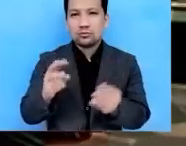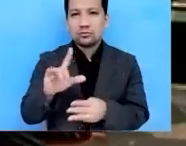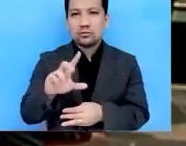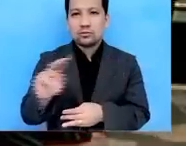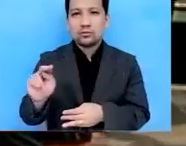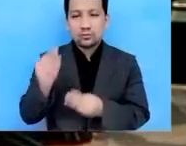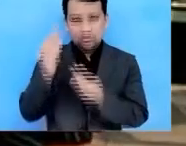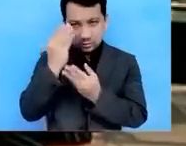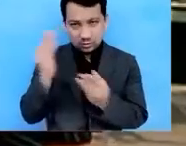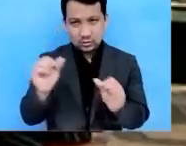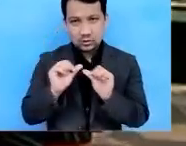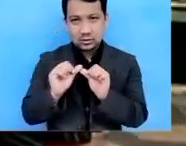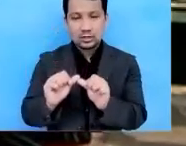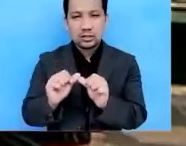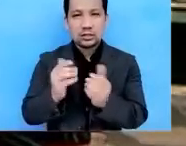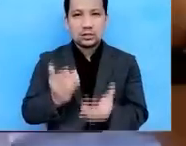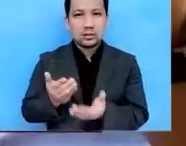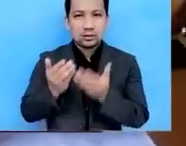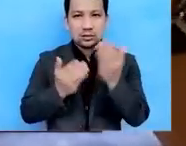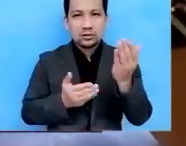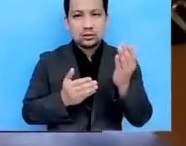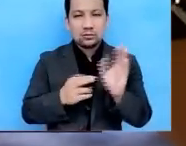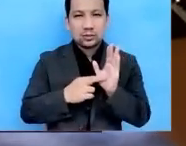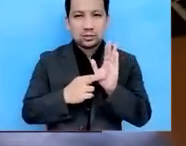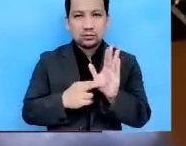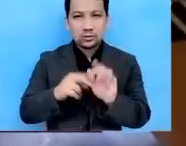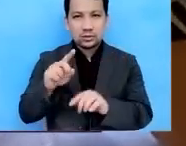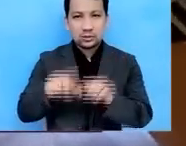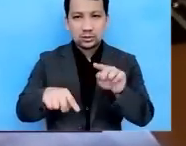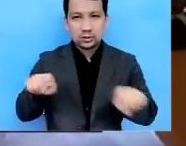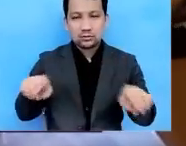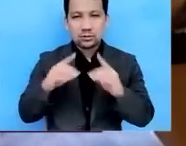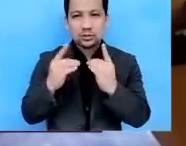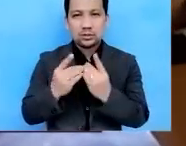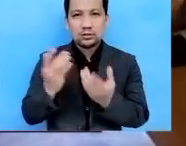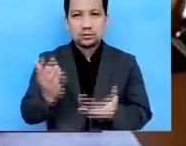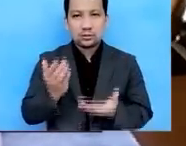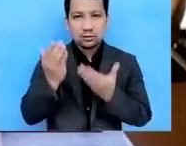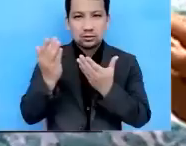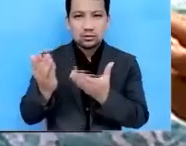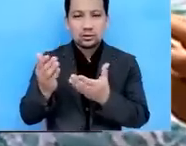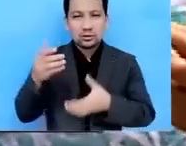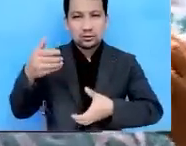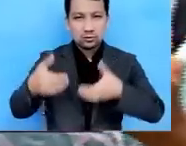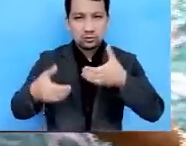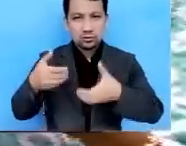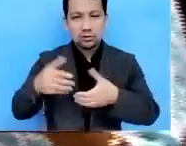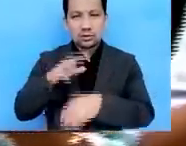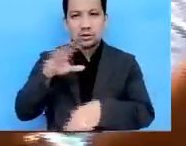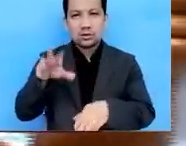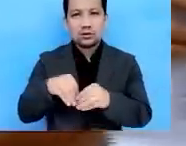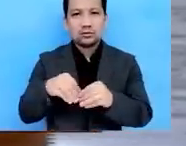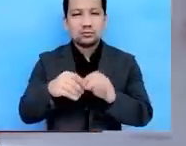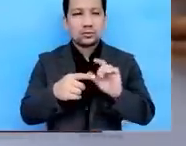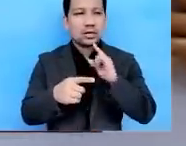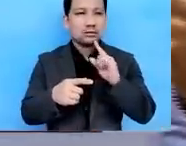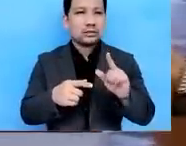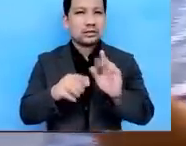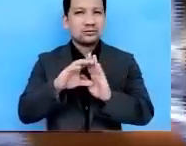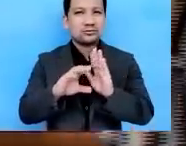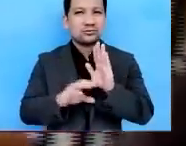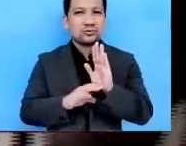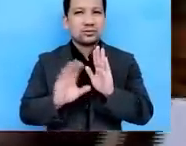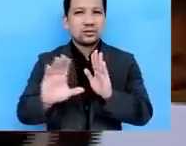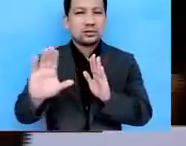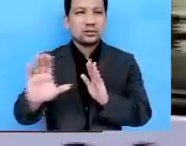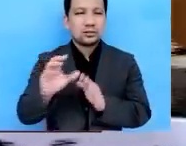pahayag na yan matapos maghain ang mga kinatawan ng iba't ibang sektor ng petisyon sa Korte Suprema para ideklarang unconstitutional